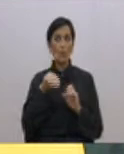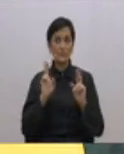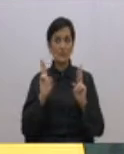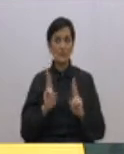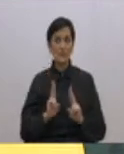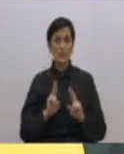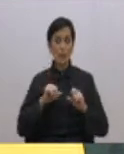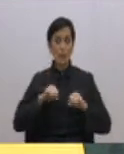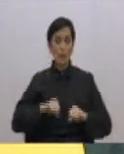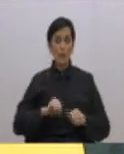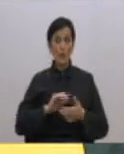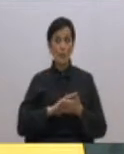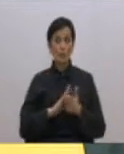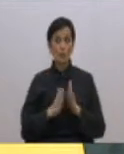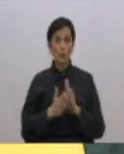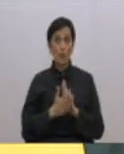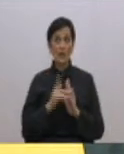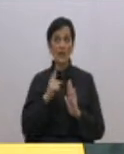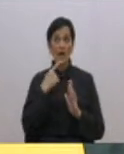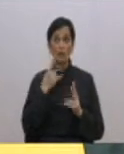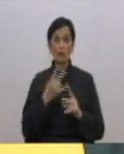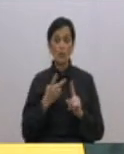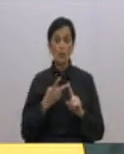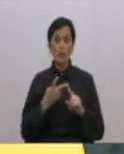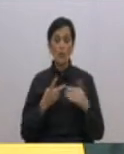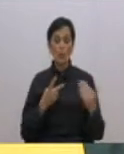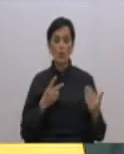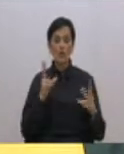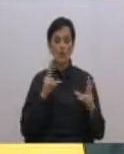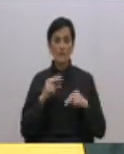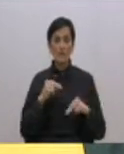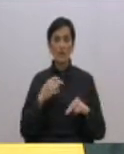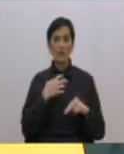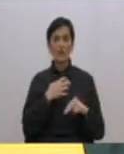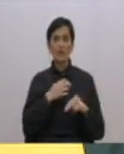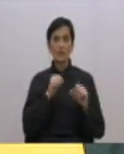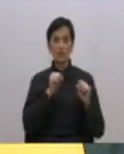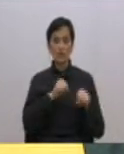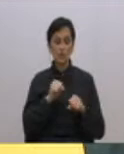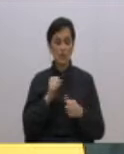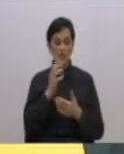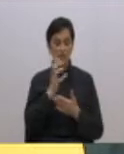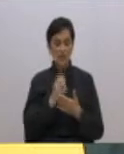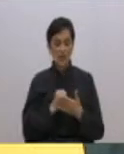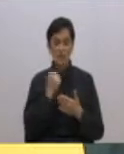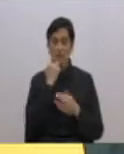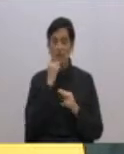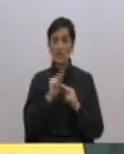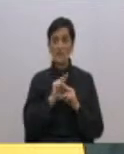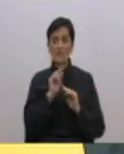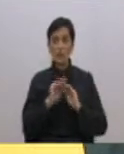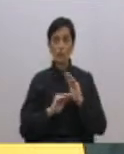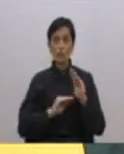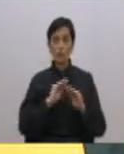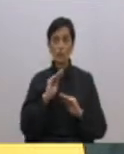დაცვის მდგომარეობა, რა თქმა უნდა, მეორე მხრივ ითვალისწინებდით არსებულ შესაძლებლობებს, რესურსებს და ინფრასტრუქტურას.